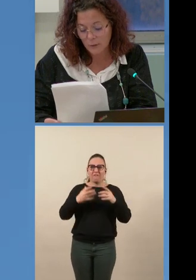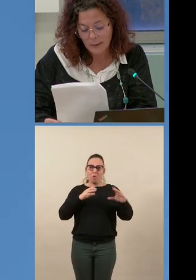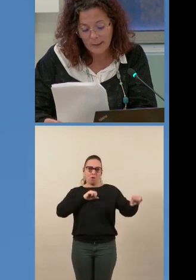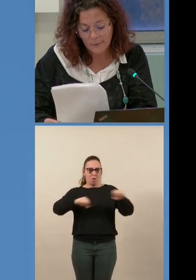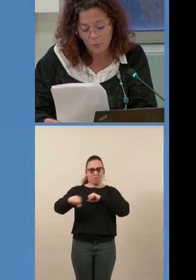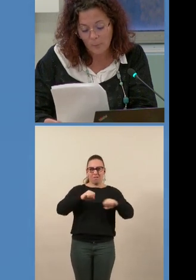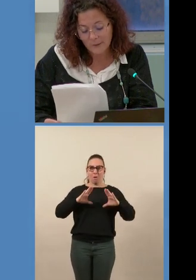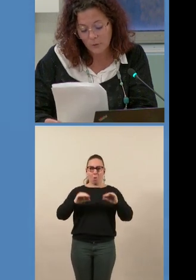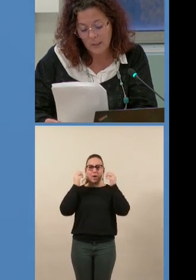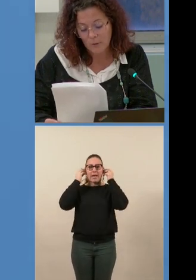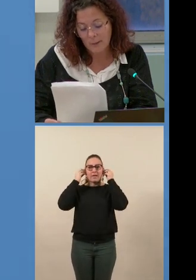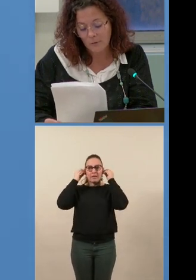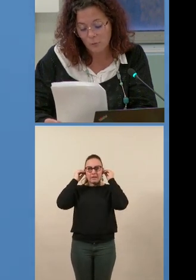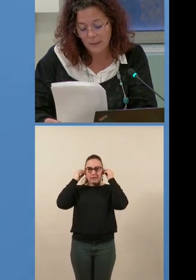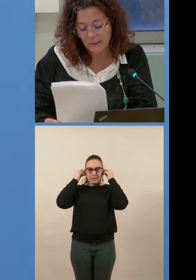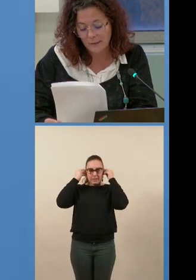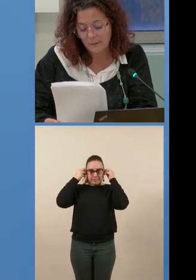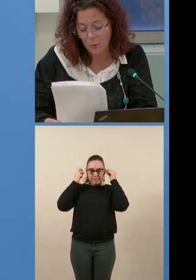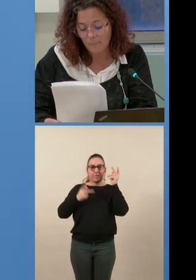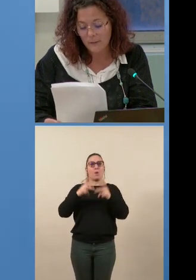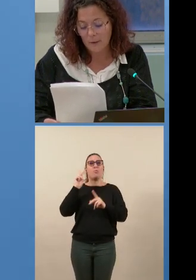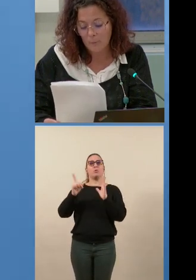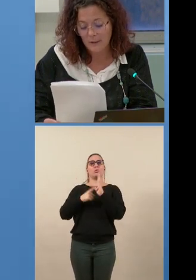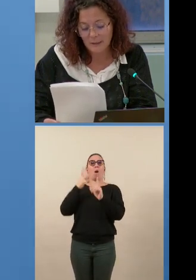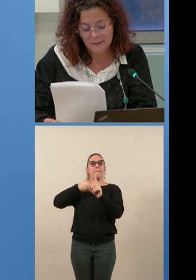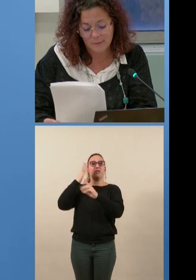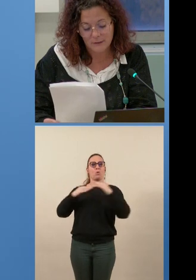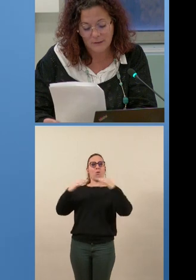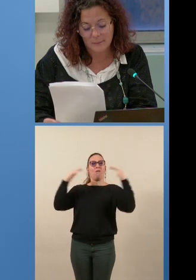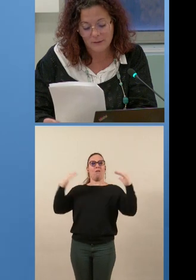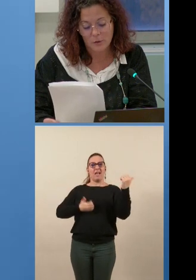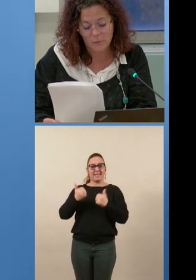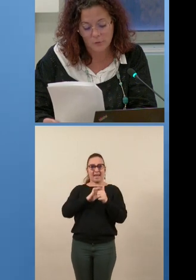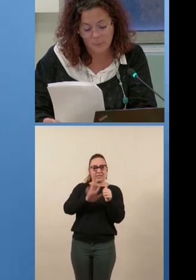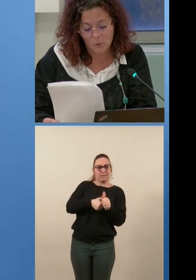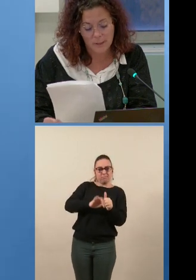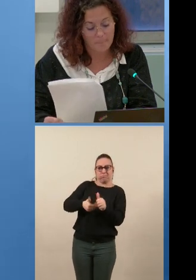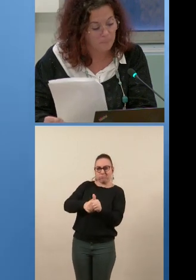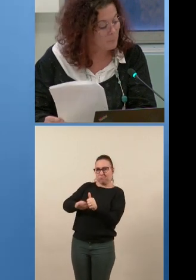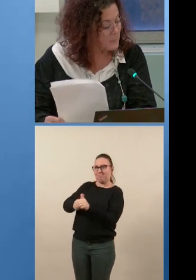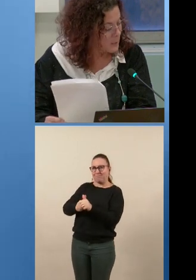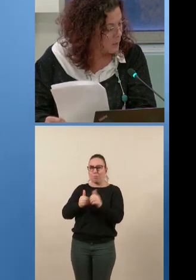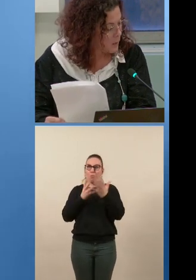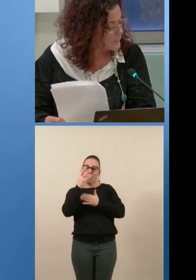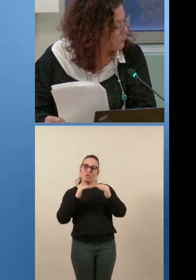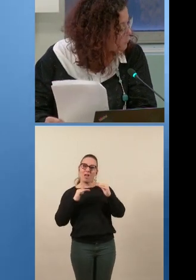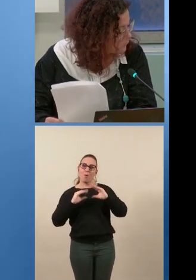actions et tout particulièrement la mission égalité des droits qui accompagne chaque service dans la mise en œuvre de ces